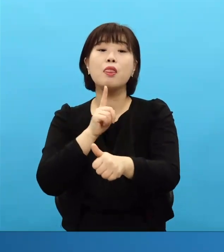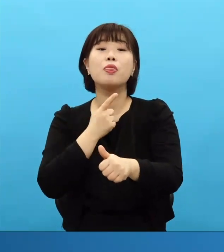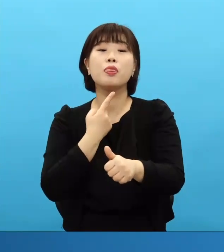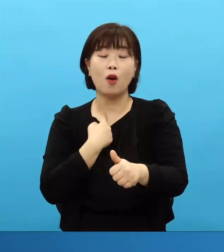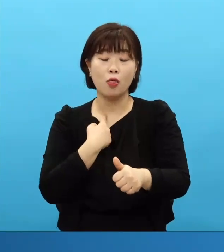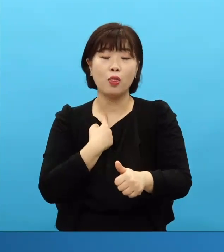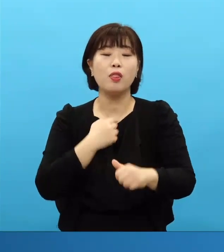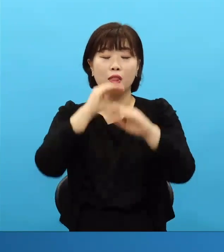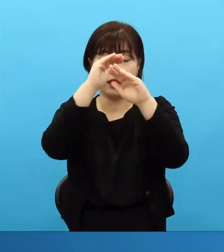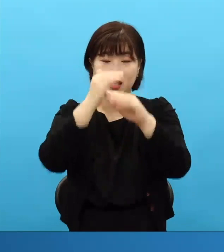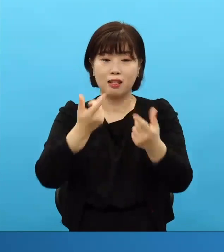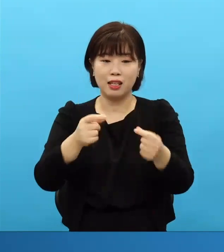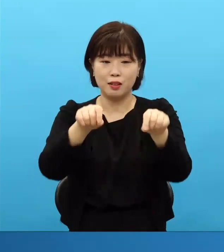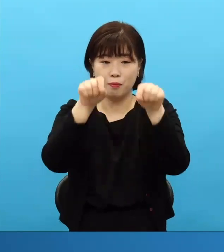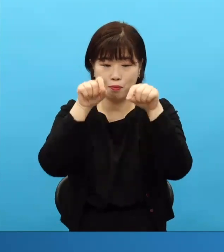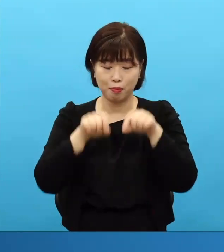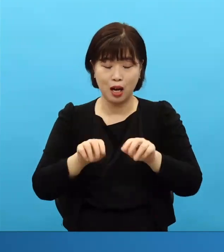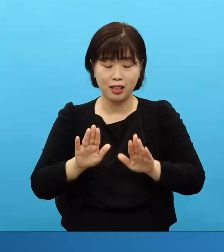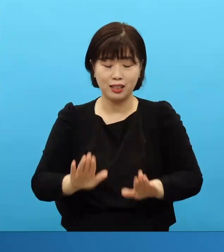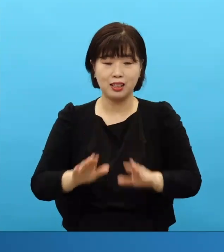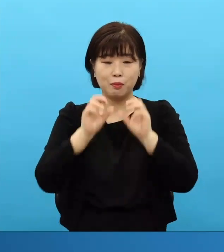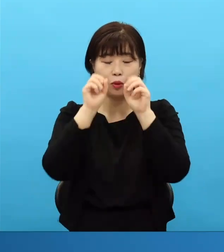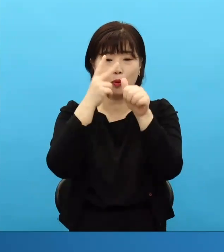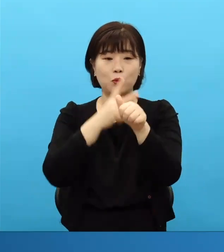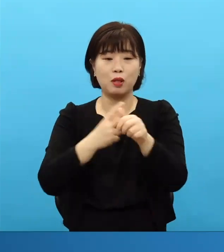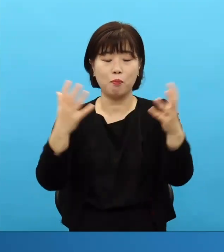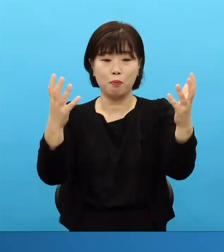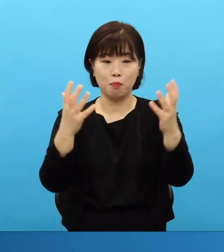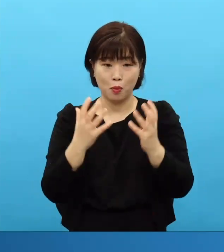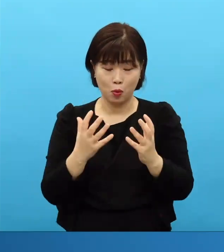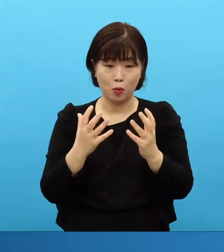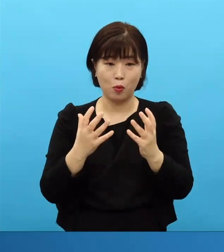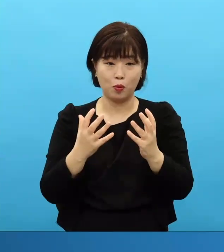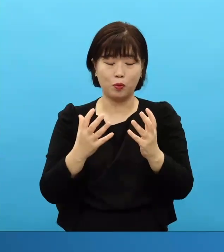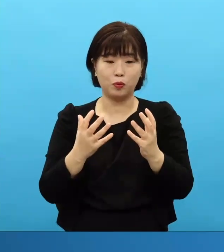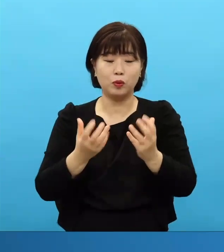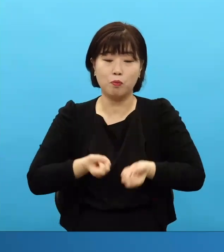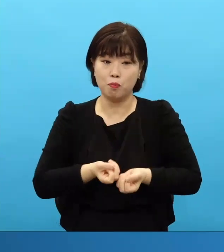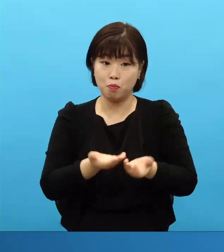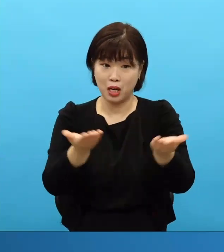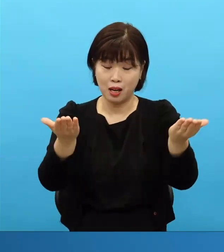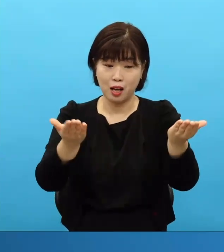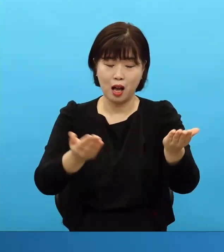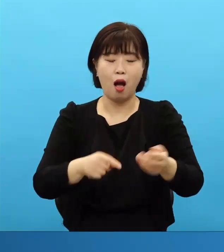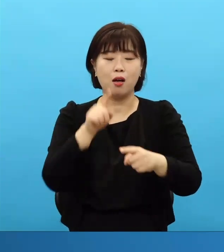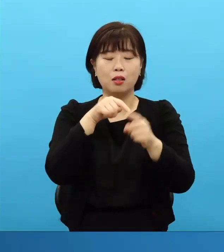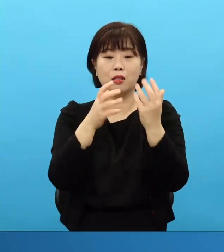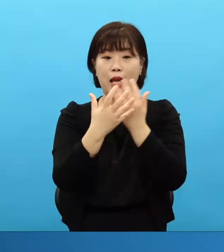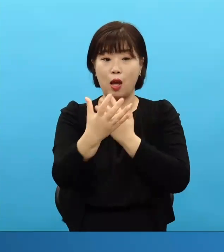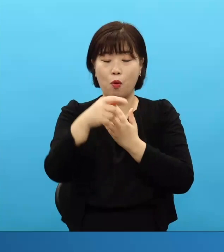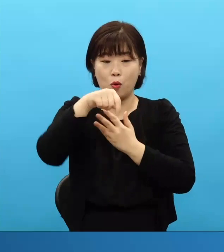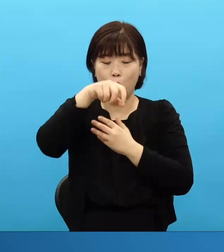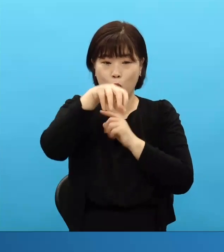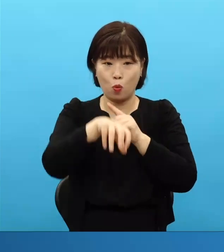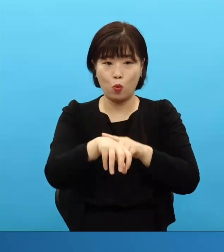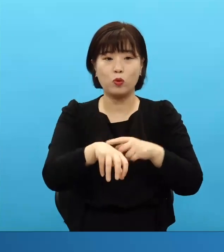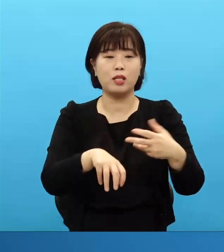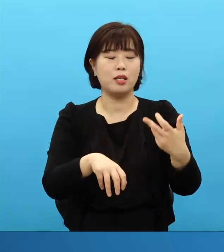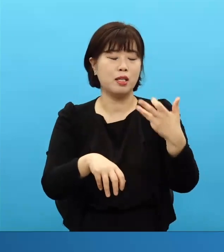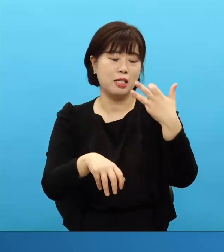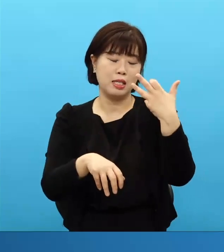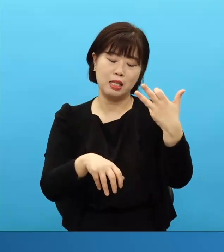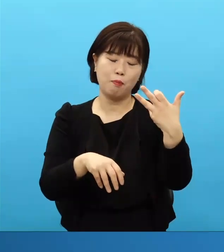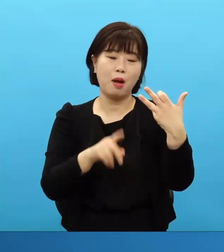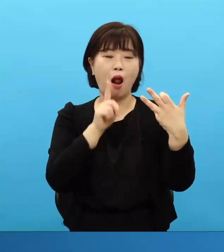이곳에서 이루어집니다. 18만 6원의 메시지가 현장으로 잘 전달될 수 있도록 물질과 기도